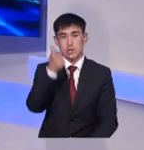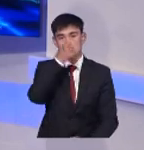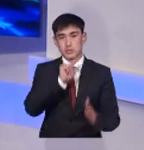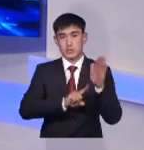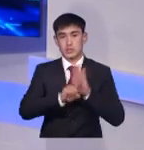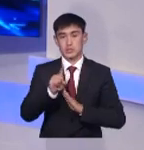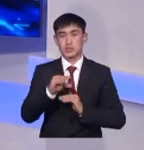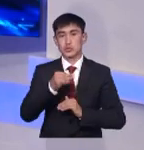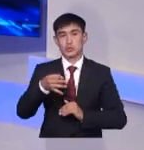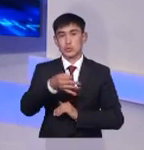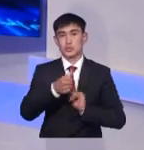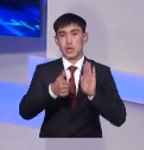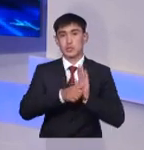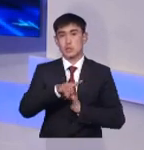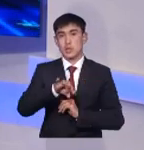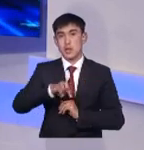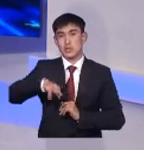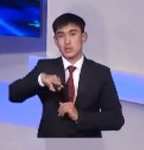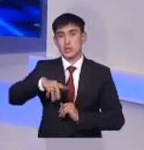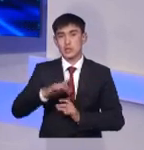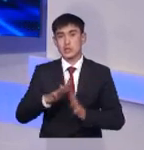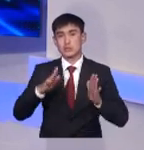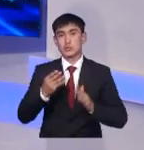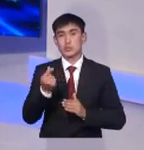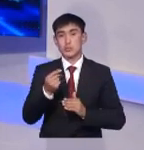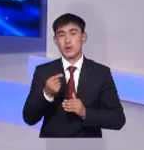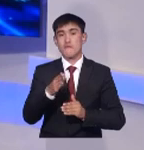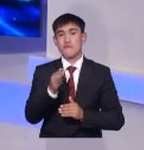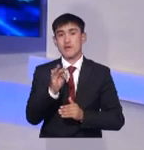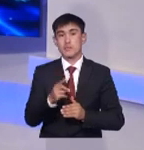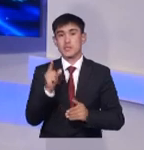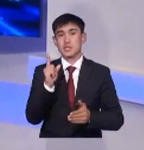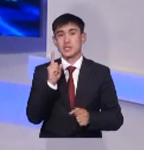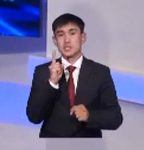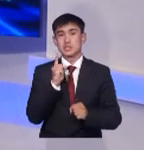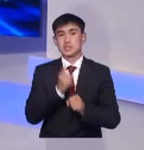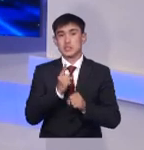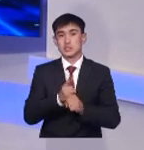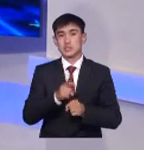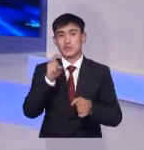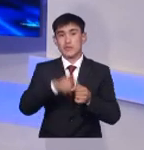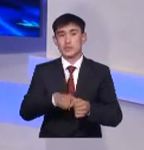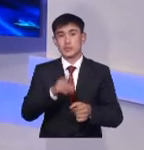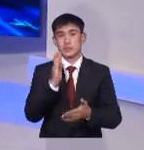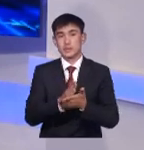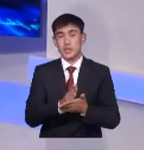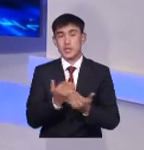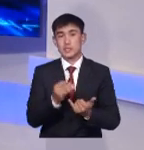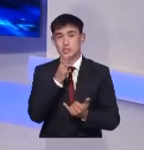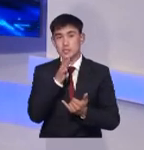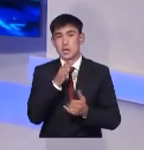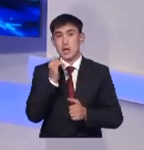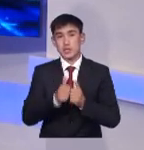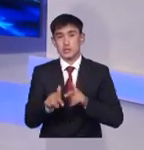Жыл басынан бері Жетісу облысында 6 миллиард теңгеден астам сомаға вейптерді заңсыз әкелу фактілері тіркелді. Қазіргі таңда әр іске